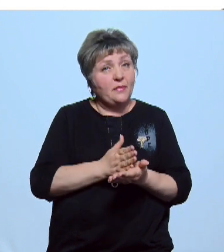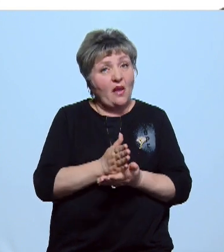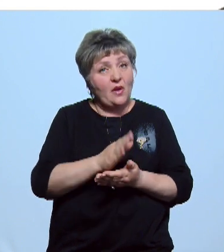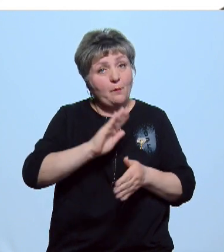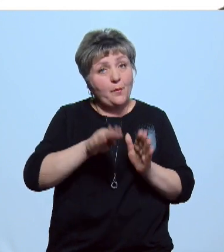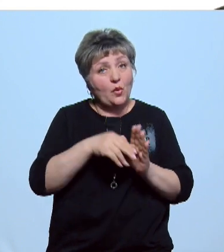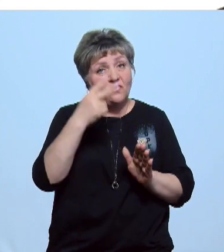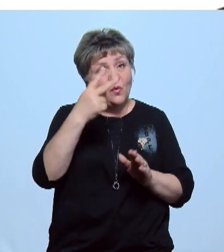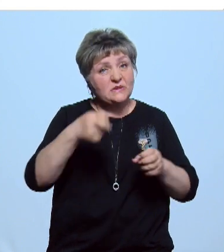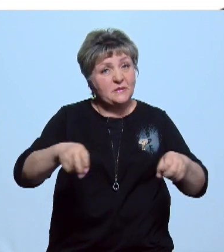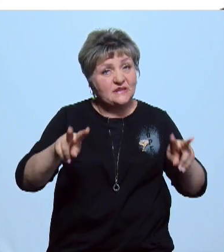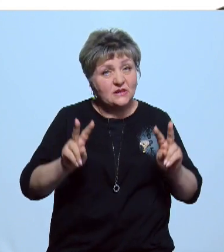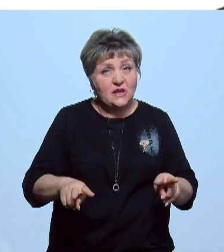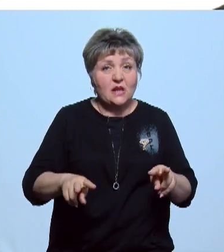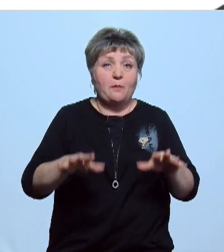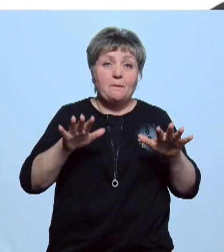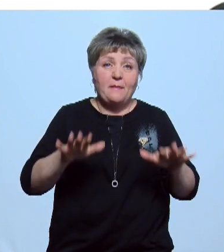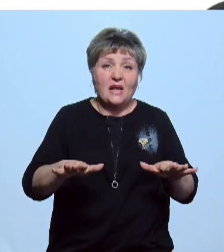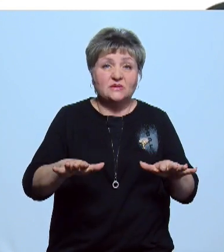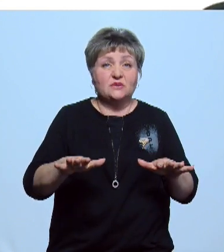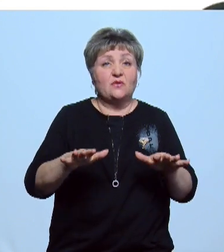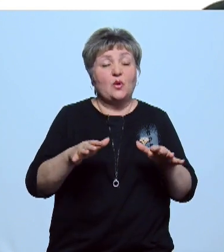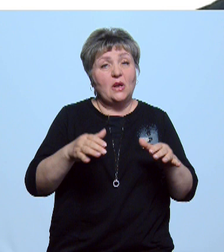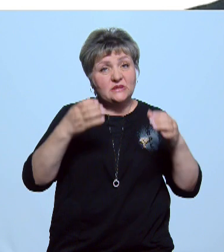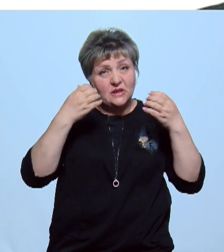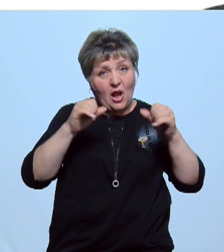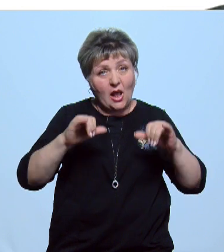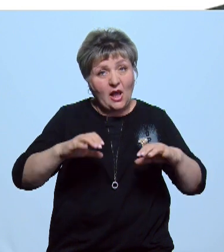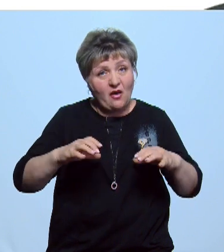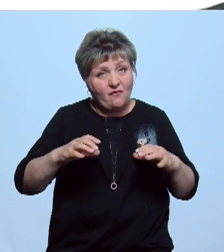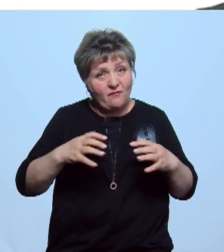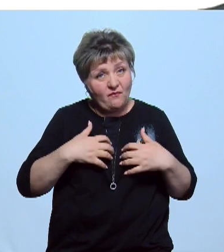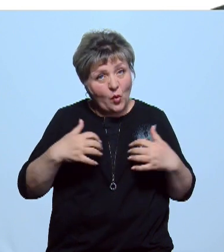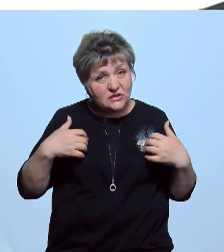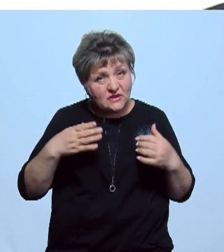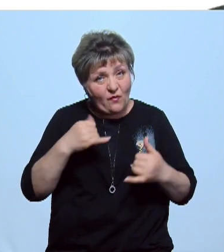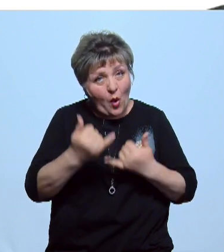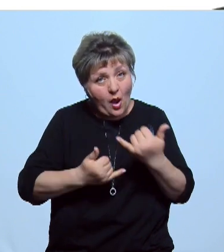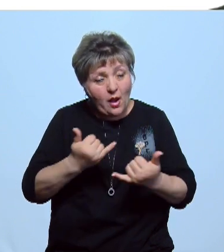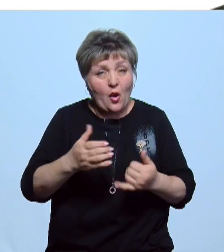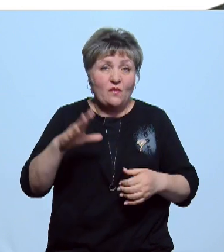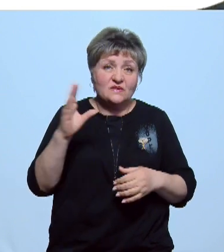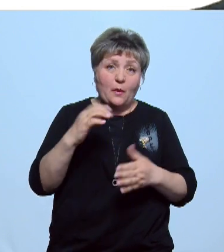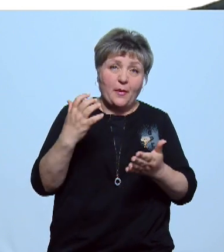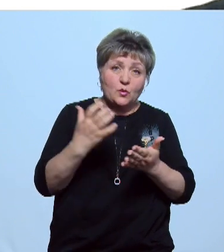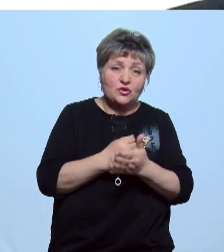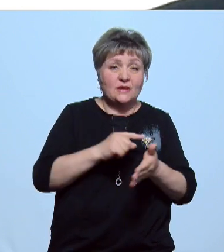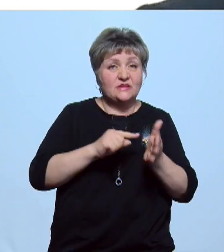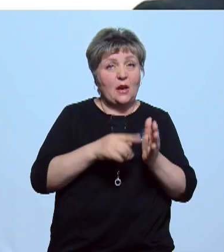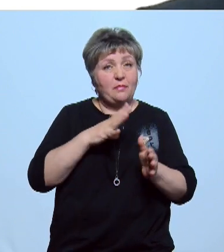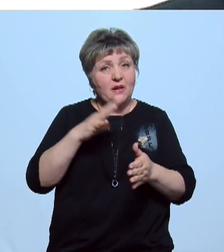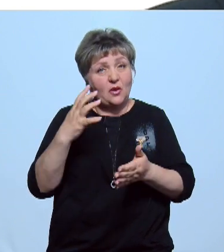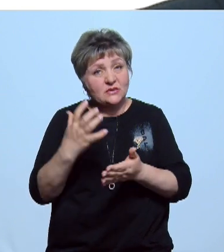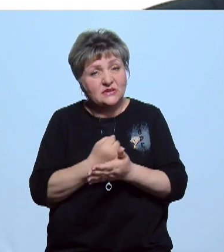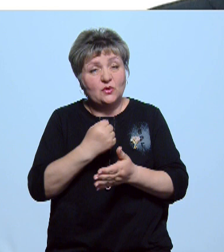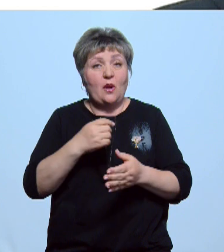по 2 специализациям. Это ремесленное сыроделие и мясное скотоводство. Я полагаю, что у всех все получилось, все цели были достигнуты.